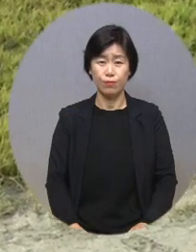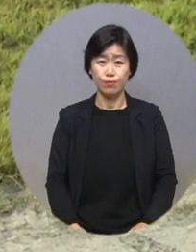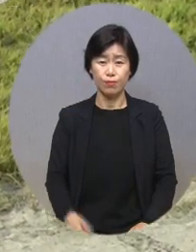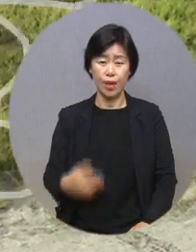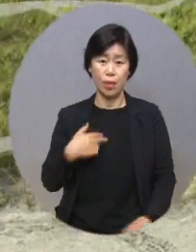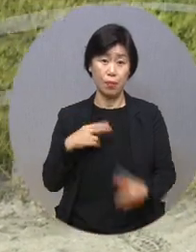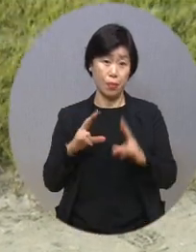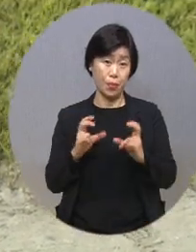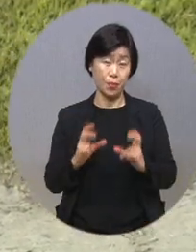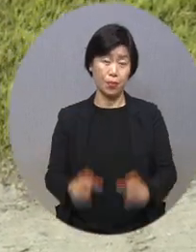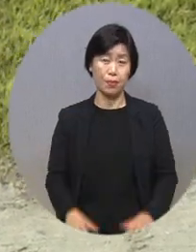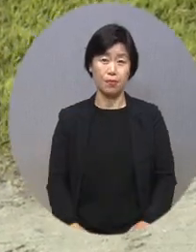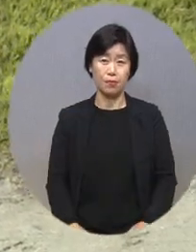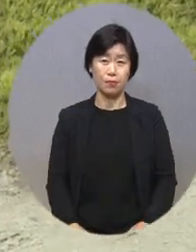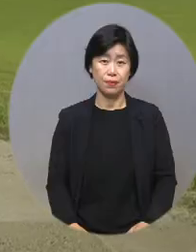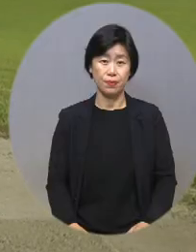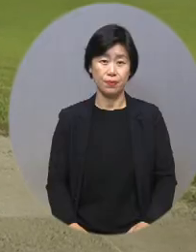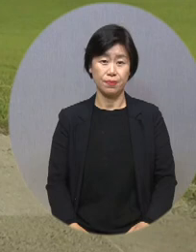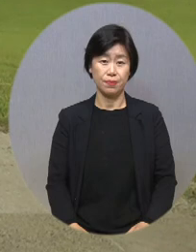넷볼.